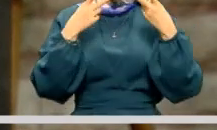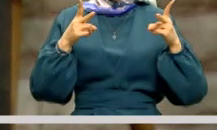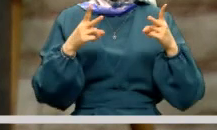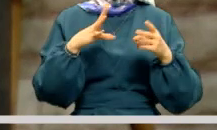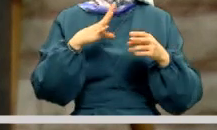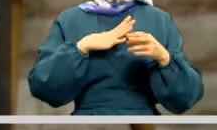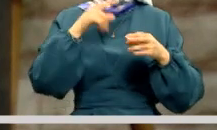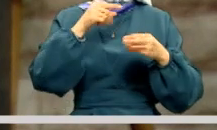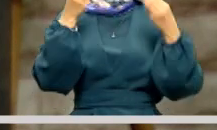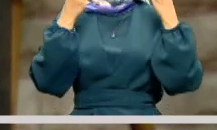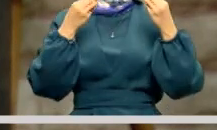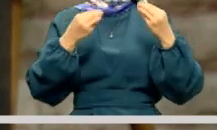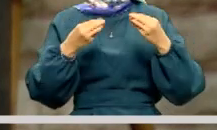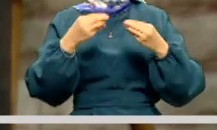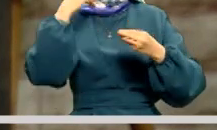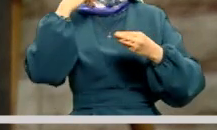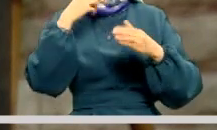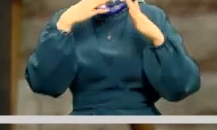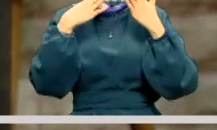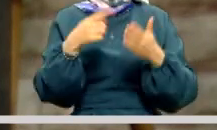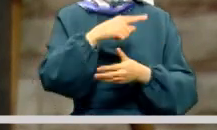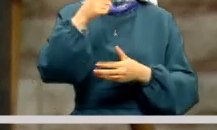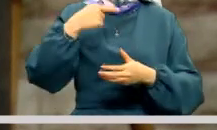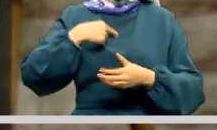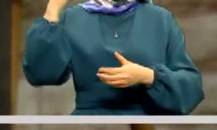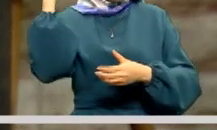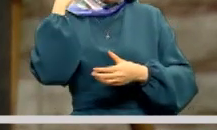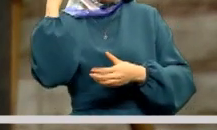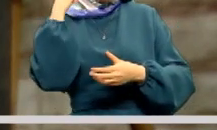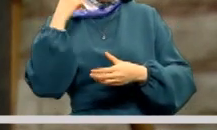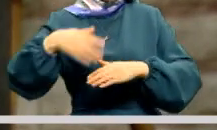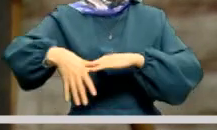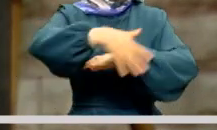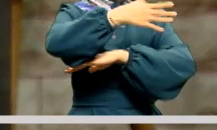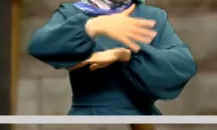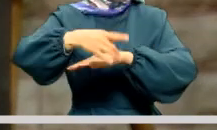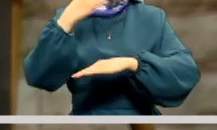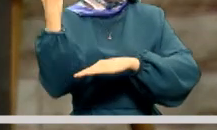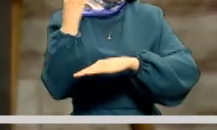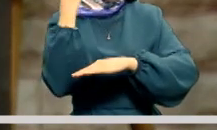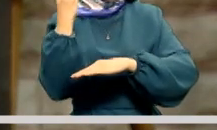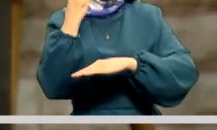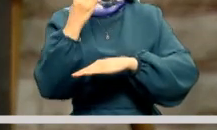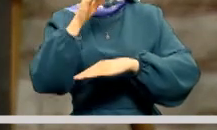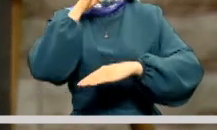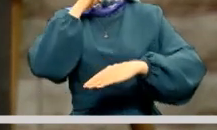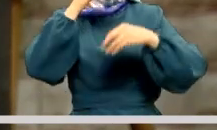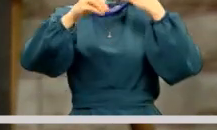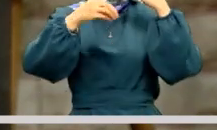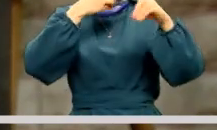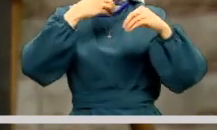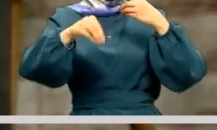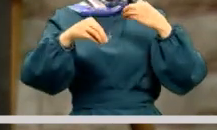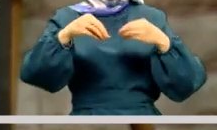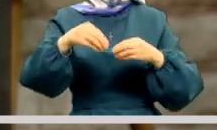ahlak bize Eğer Medine sokaklarında gezerken pazarda elini tahıl